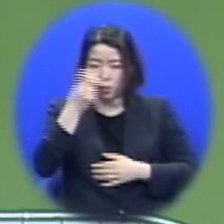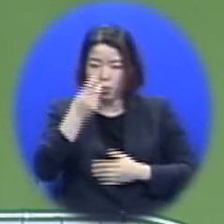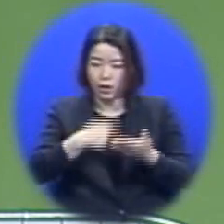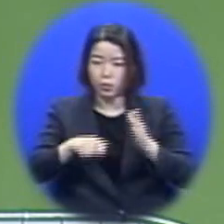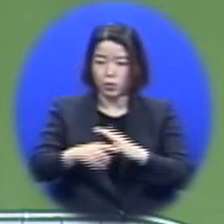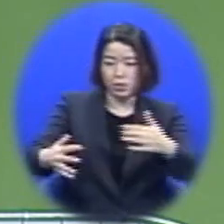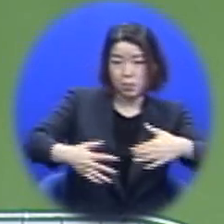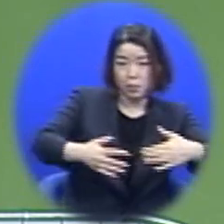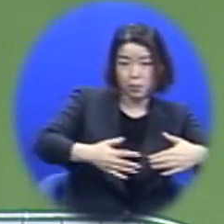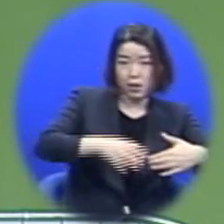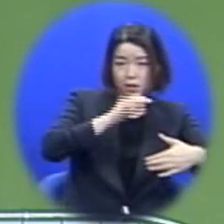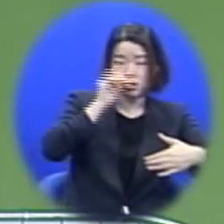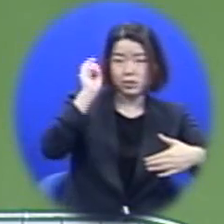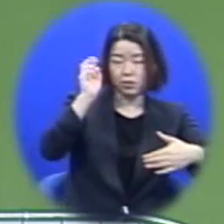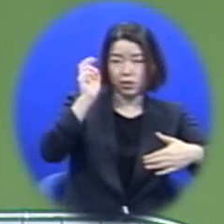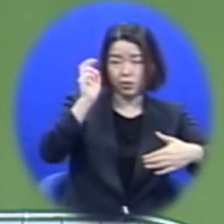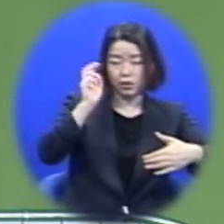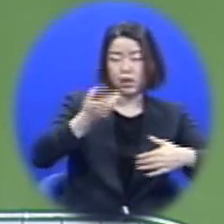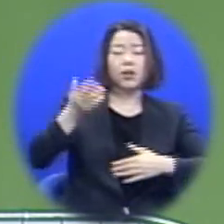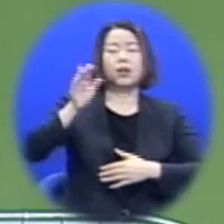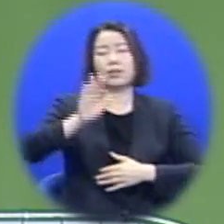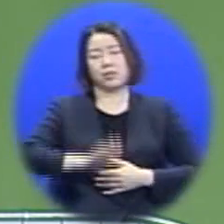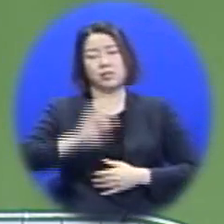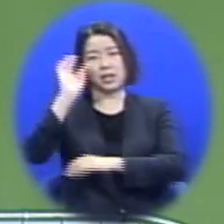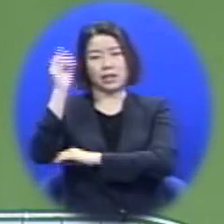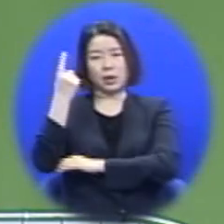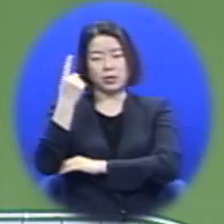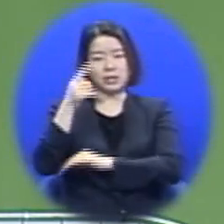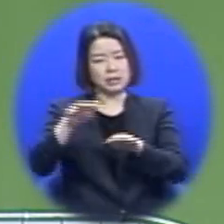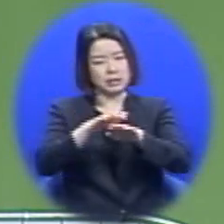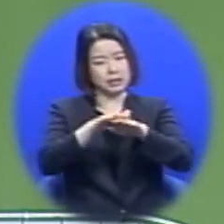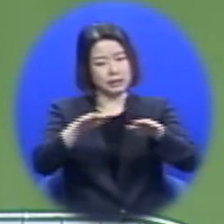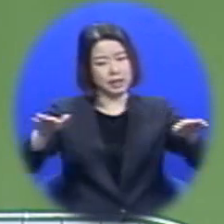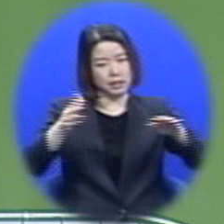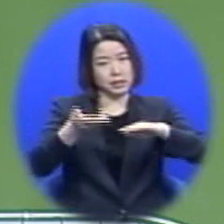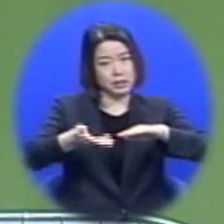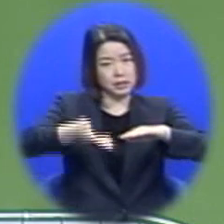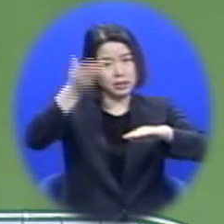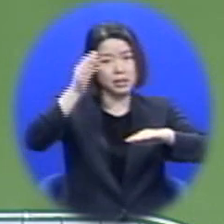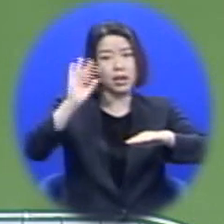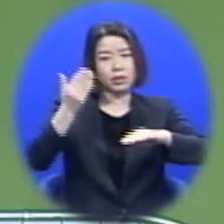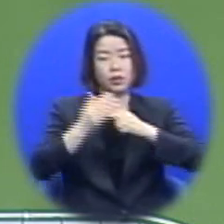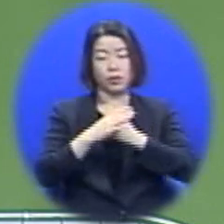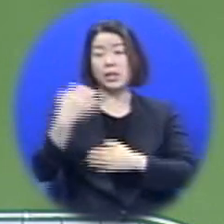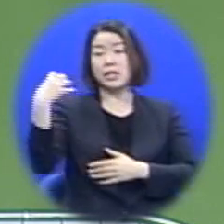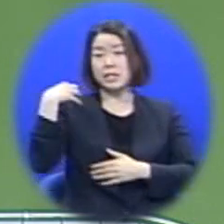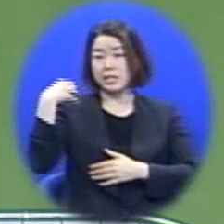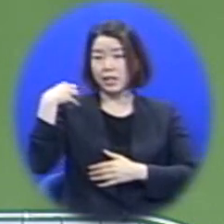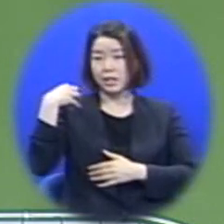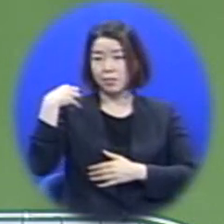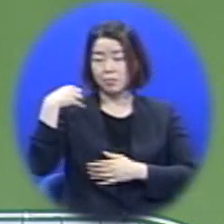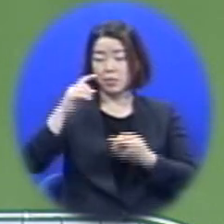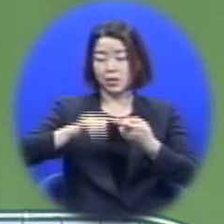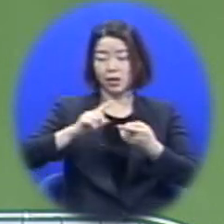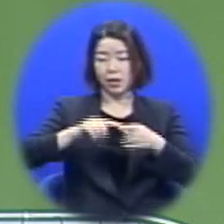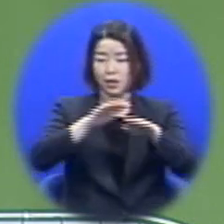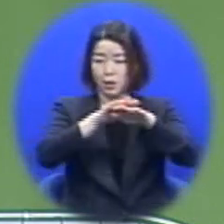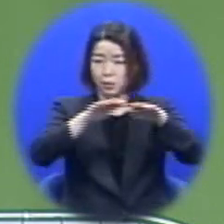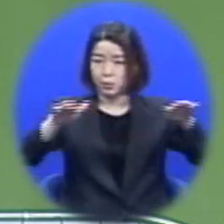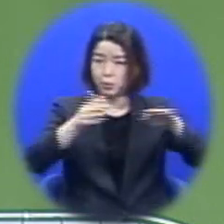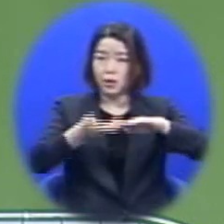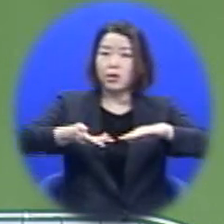다윗은 어떤 상식적인 선을 넘어섭니다. 책임을 져야 되는 한계를 넘어서서